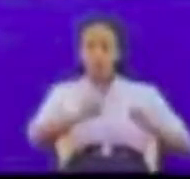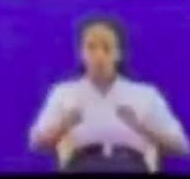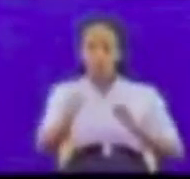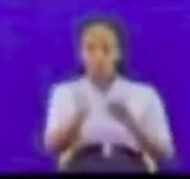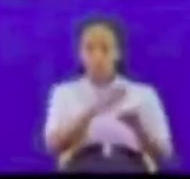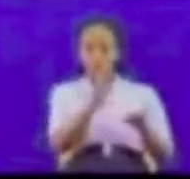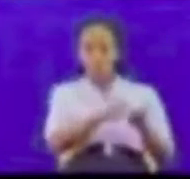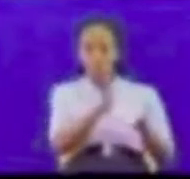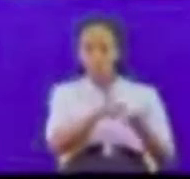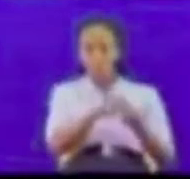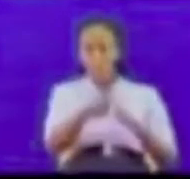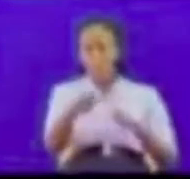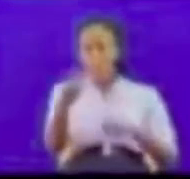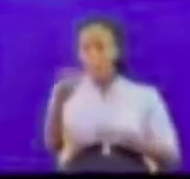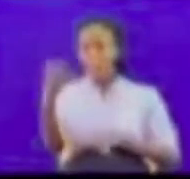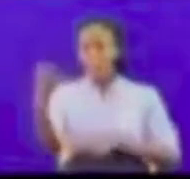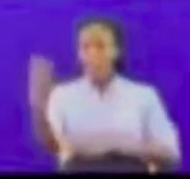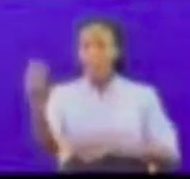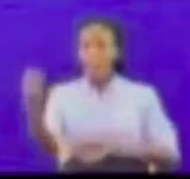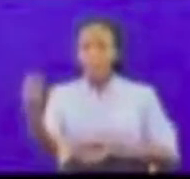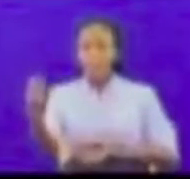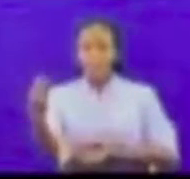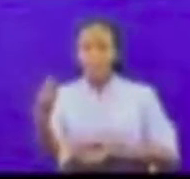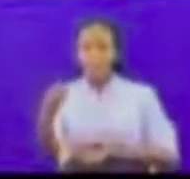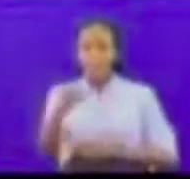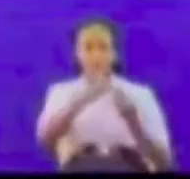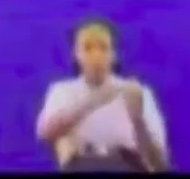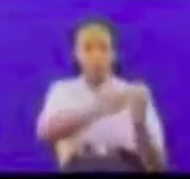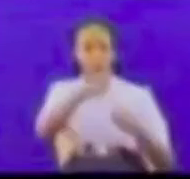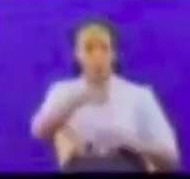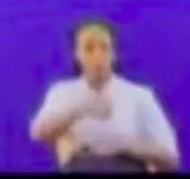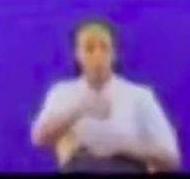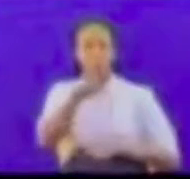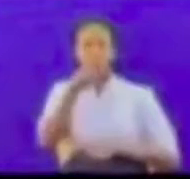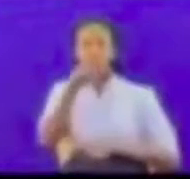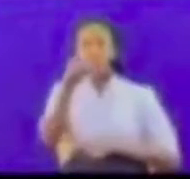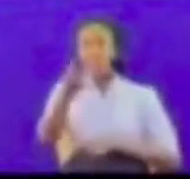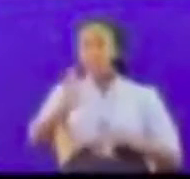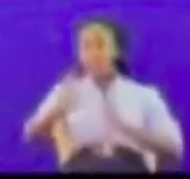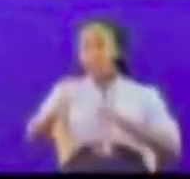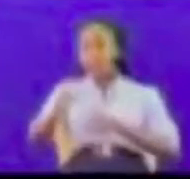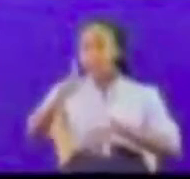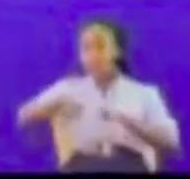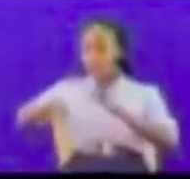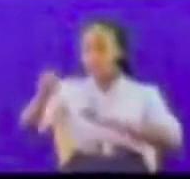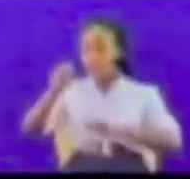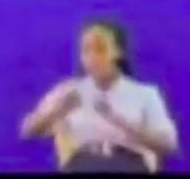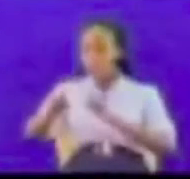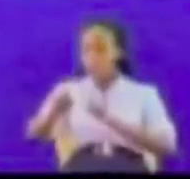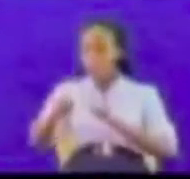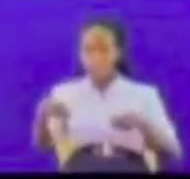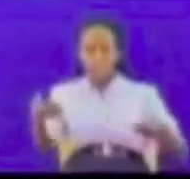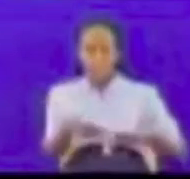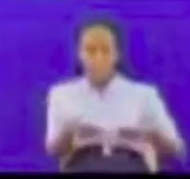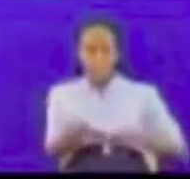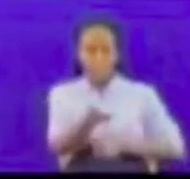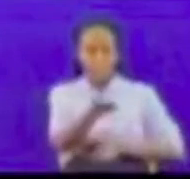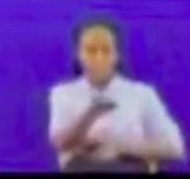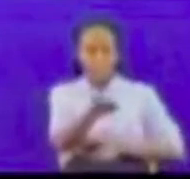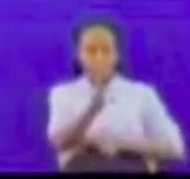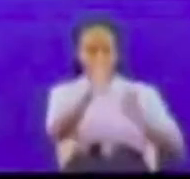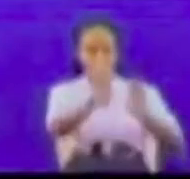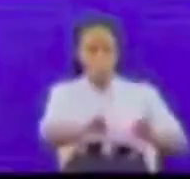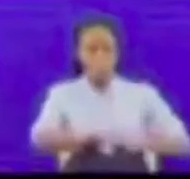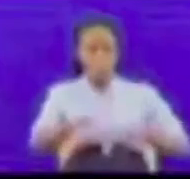343, ninawajibika kuitaarifu tume ya taifa ya uchaguzi kwamba kiti cha ubunge wa jimbo la Buhigwe sasa